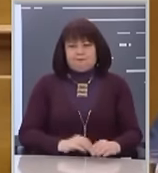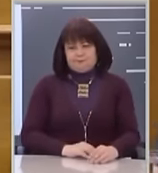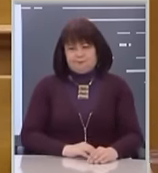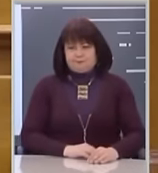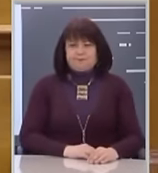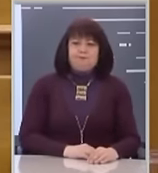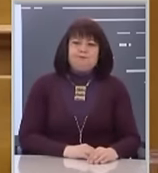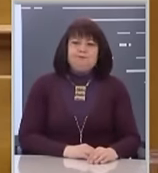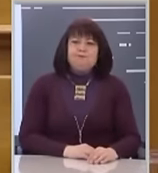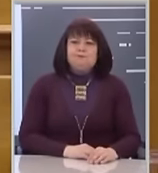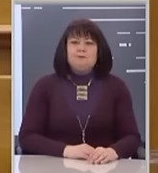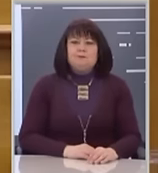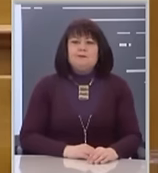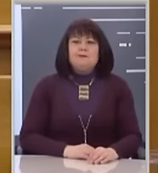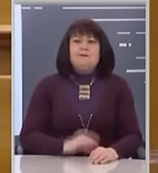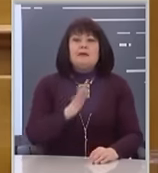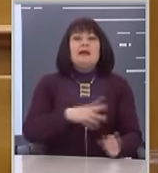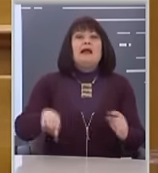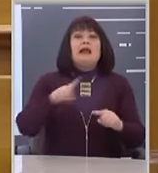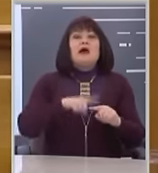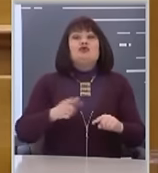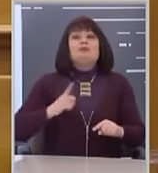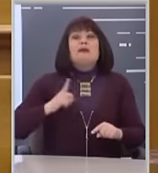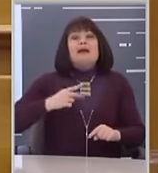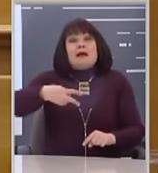Αν περιμένει μια καθαρή απάντηση ο ελληνικός λαός, την περιμένει